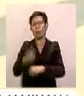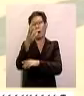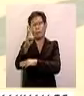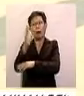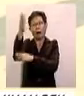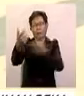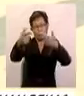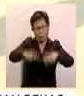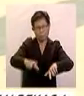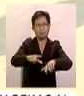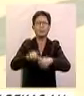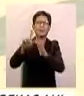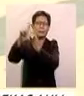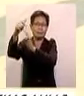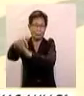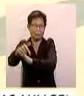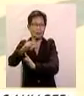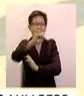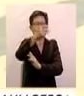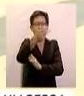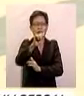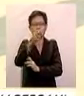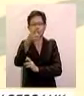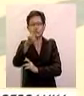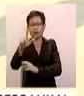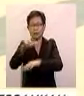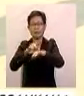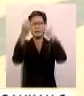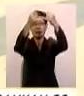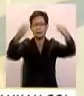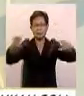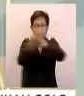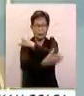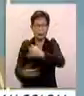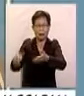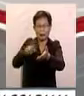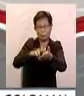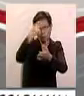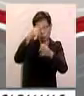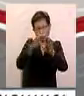akan berlangsung nanti. Syarif Sarapudin dari Istana Negara melaporkan untuk Berita RTM.